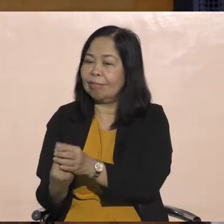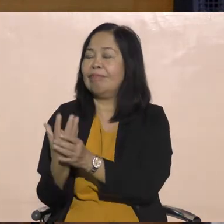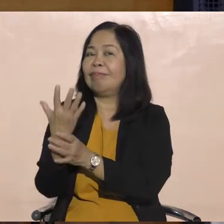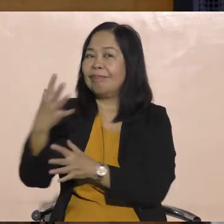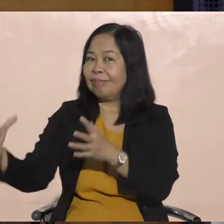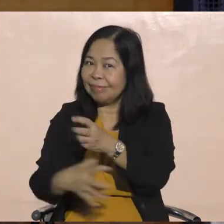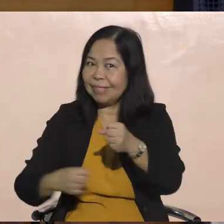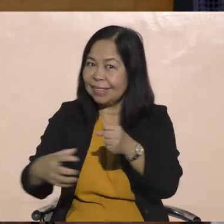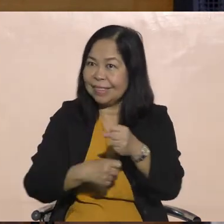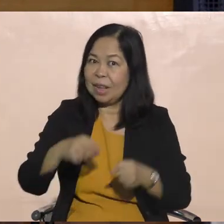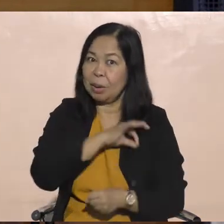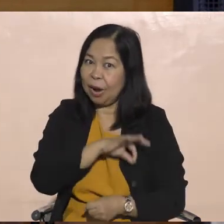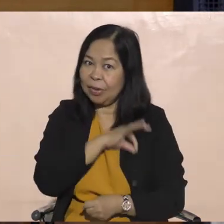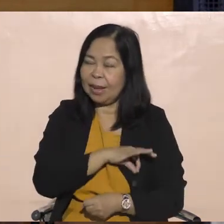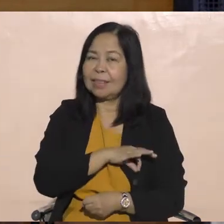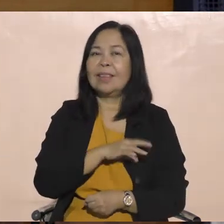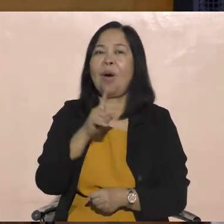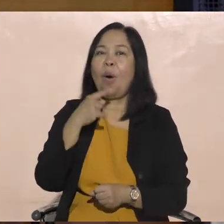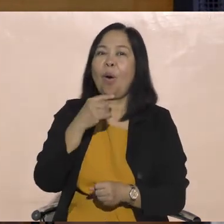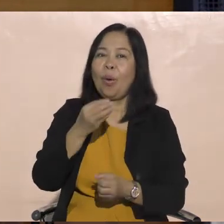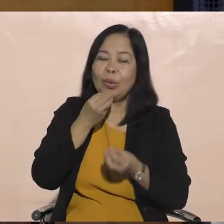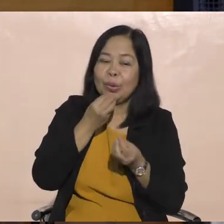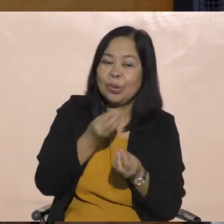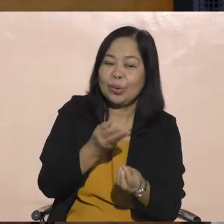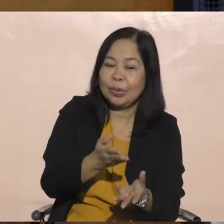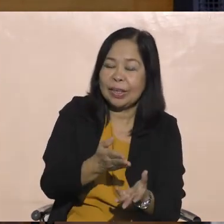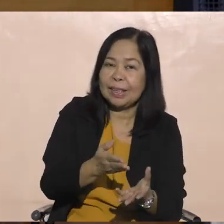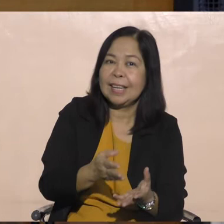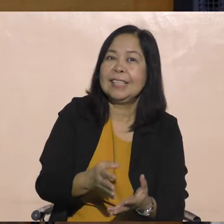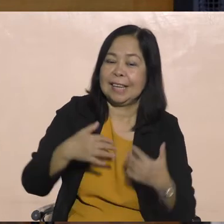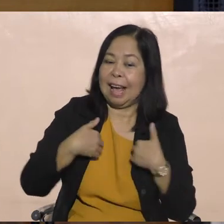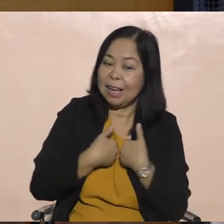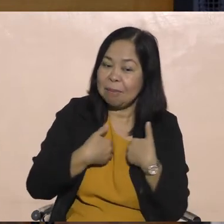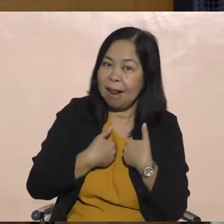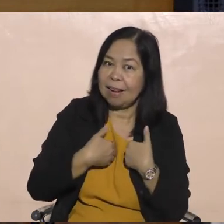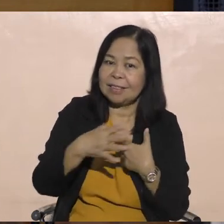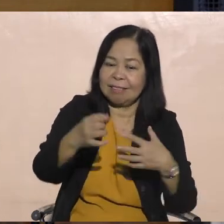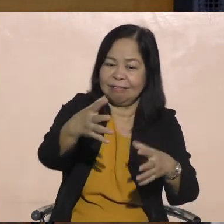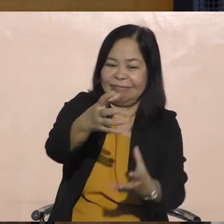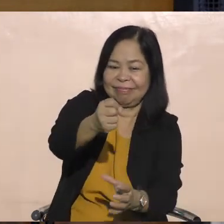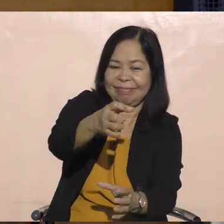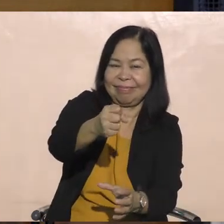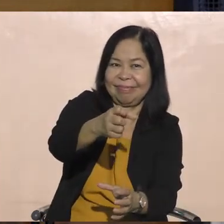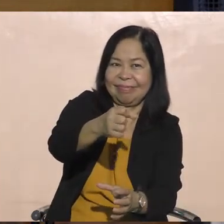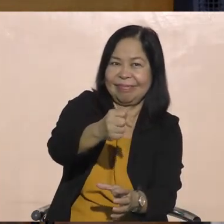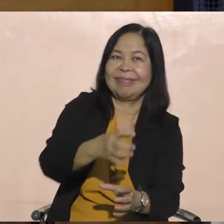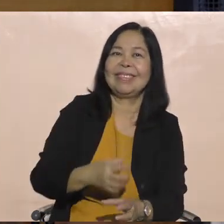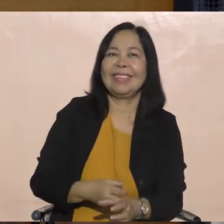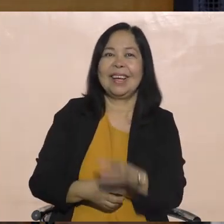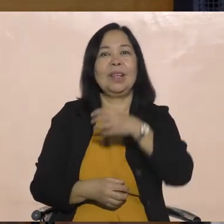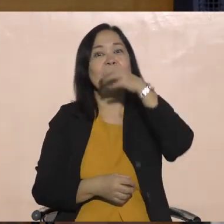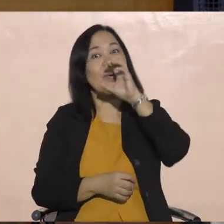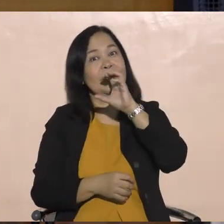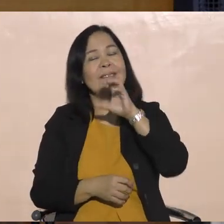nagpagatas sa mga mananap nga dili una mo inom sa iyang gatas nga iyang gi-harvest.